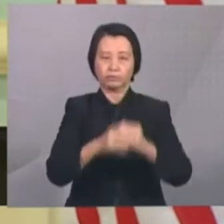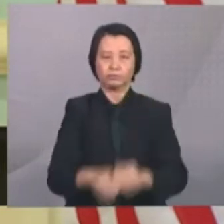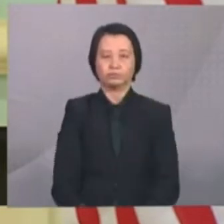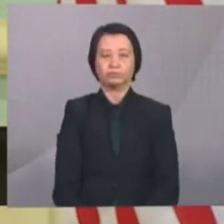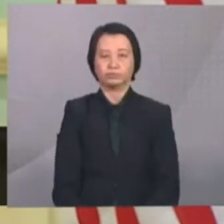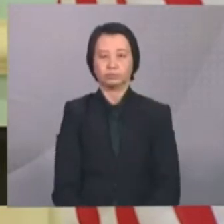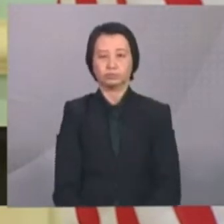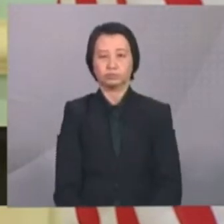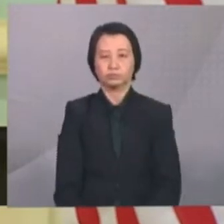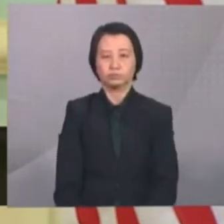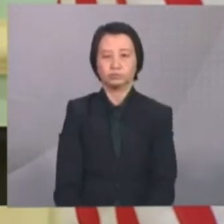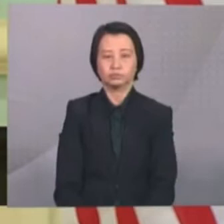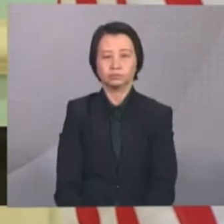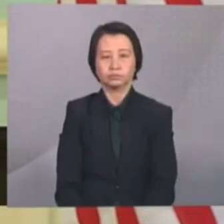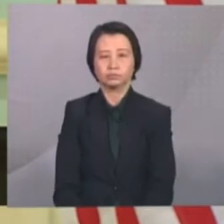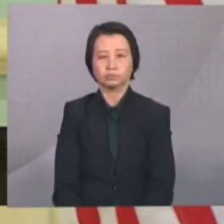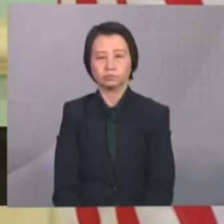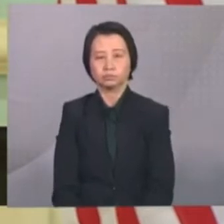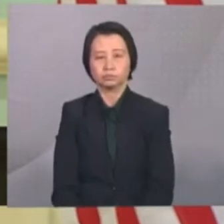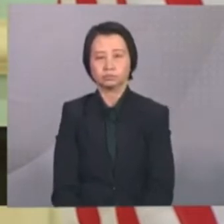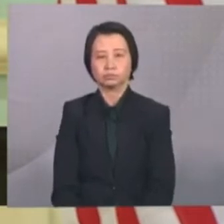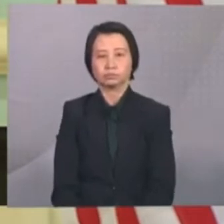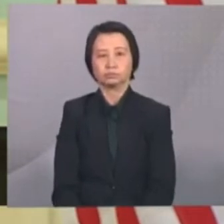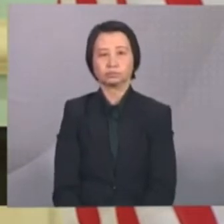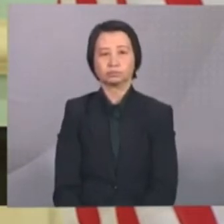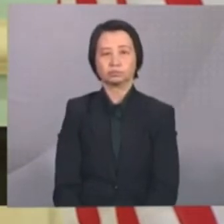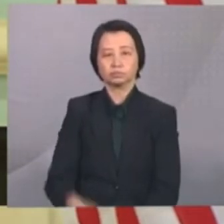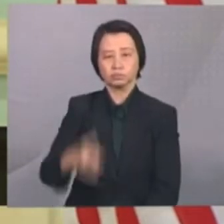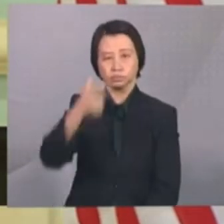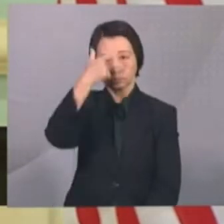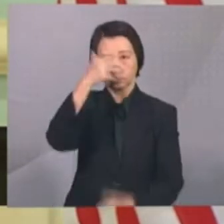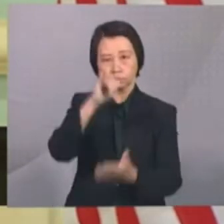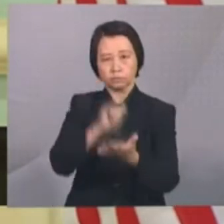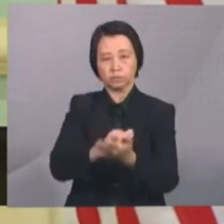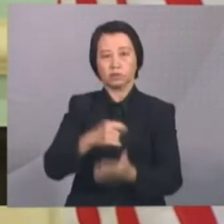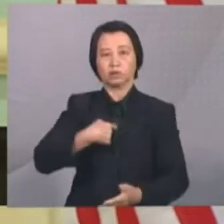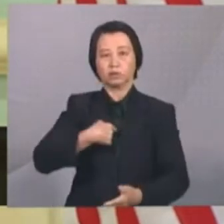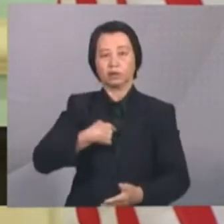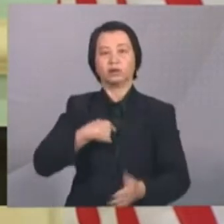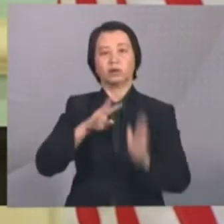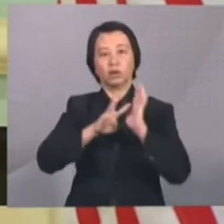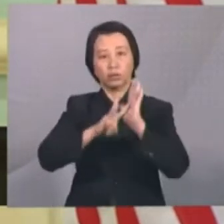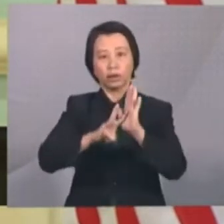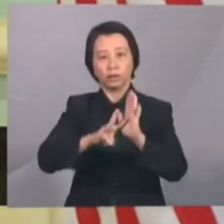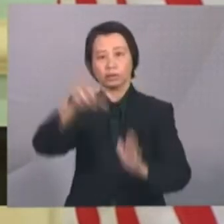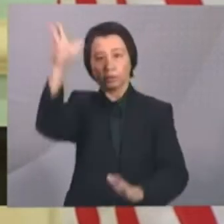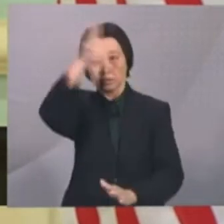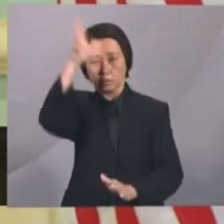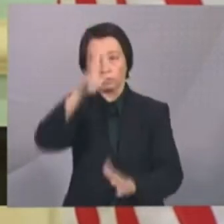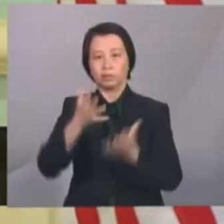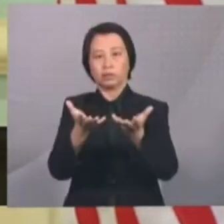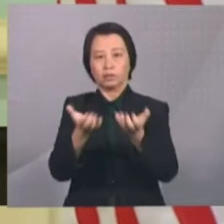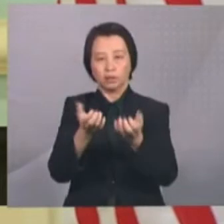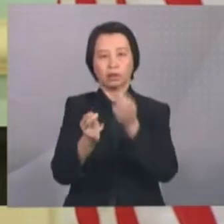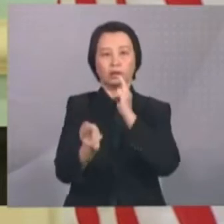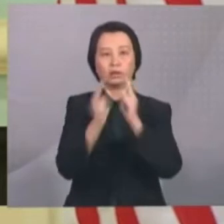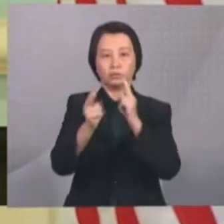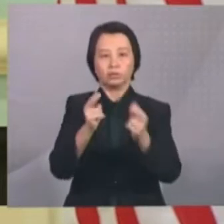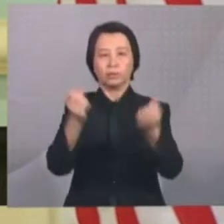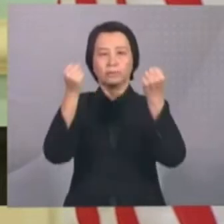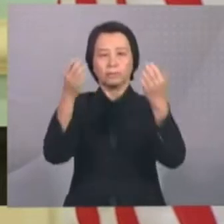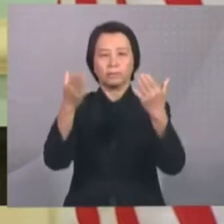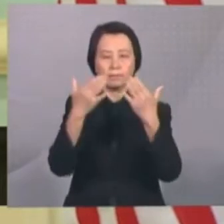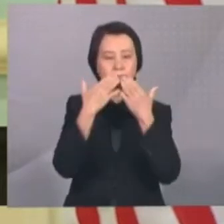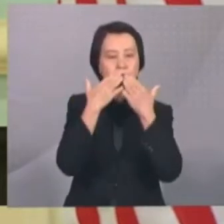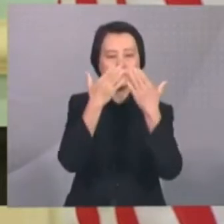pihak kerajaan Hai oleh itu saya mewakili pihak kerajaan ingin merekam kan ucapan terima